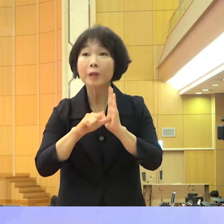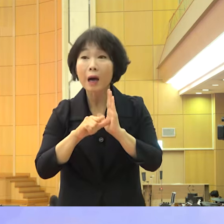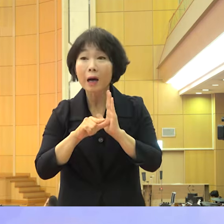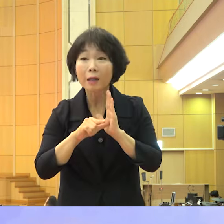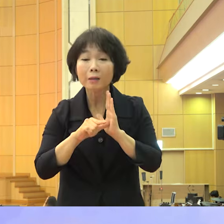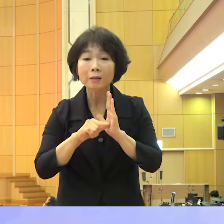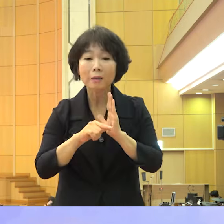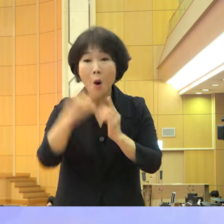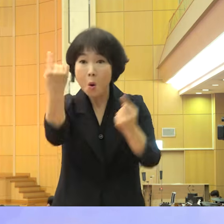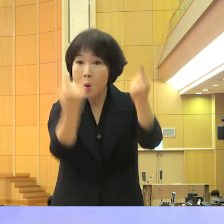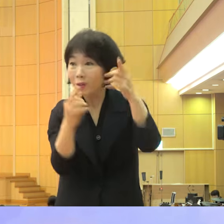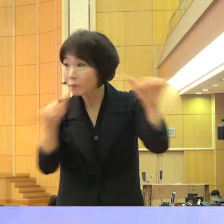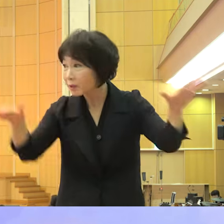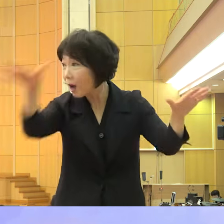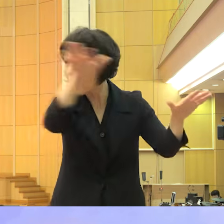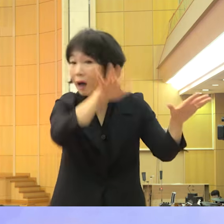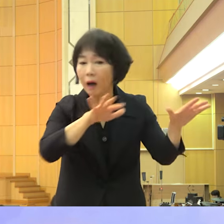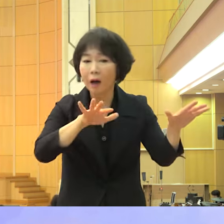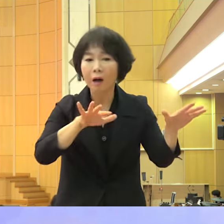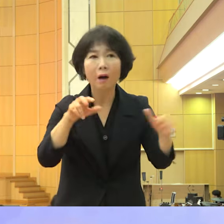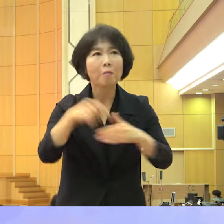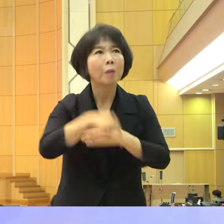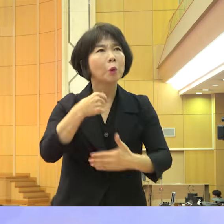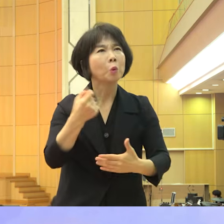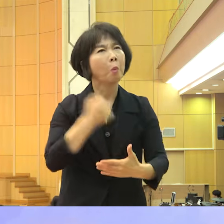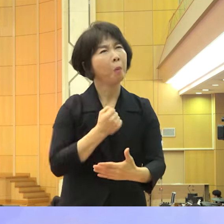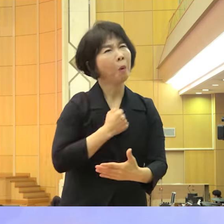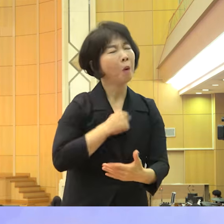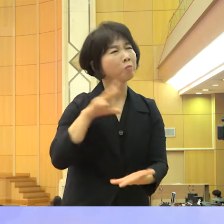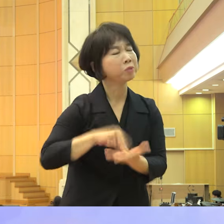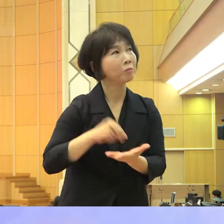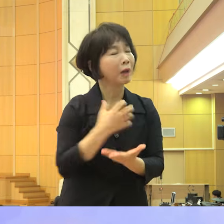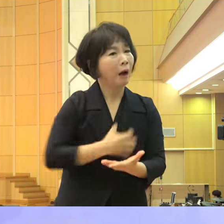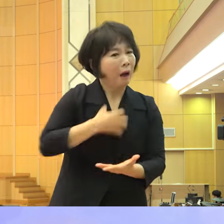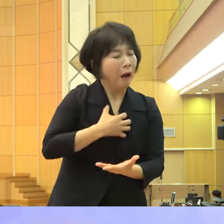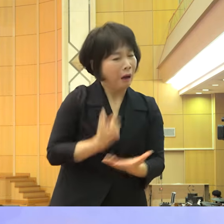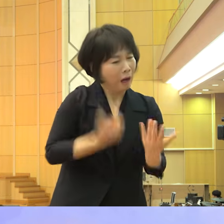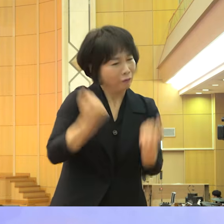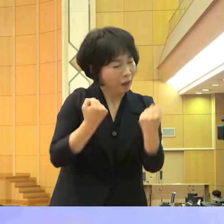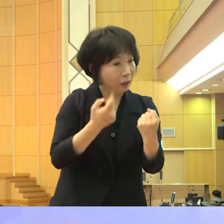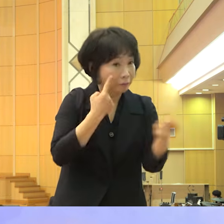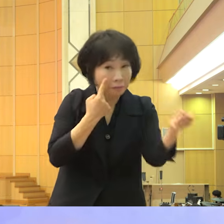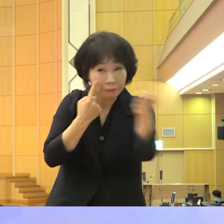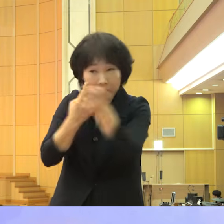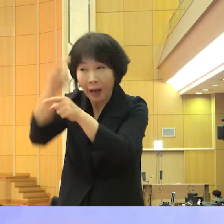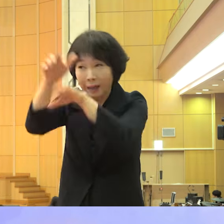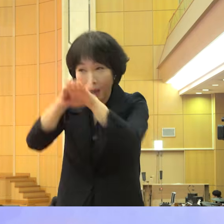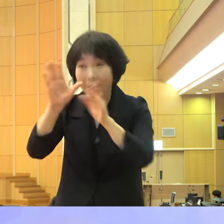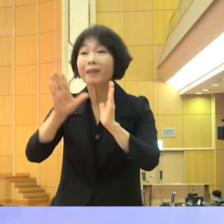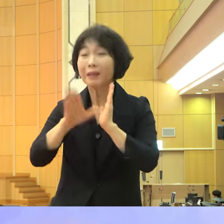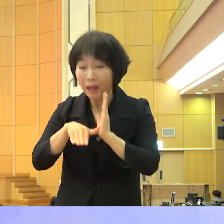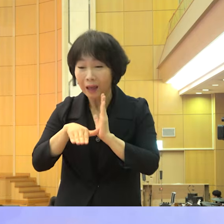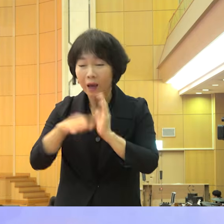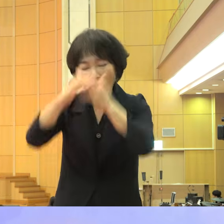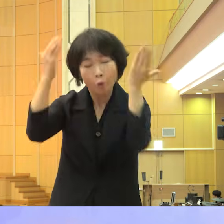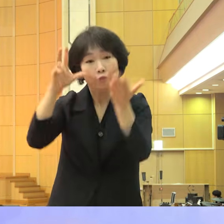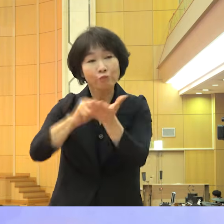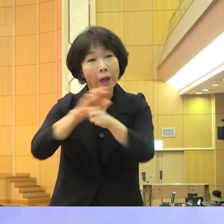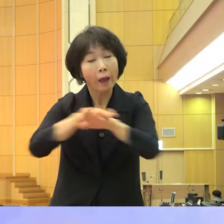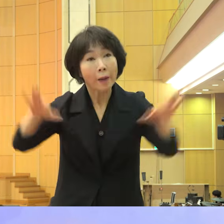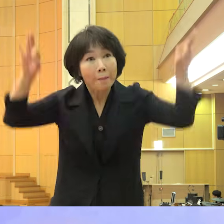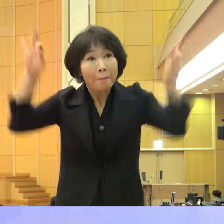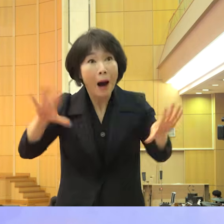아버지 앞에 나온 사랑하는 성도님들, 어떠한 문제가 있을지라도 마음과 정성을 다하여 예배 드릴 때에 모든